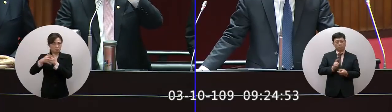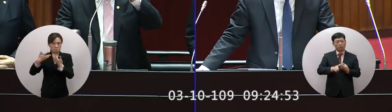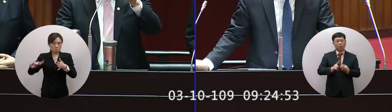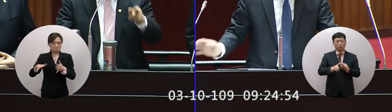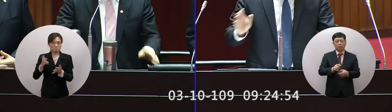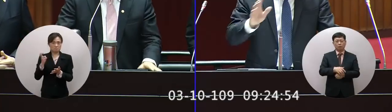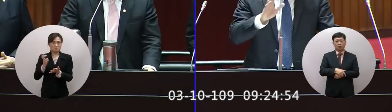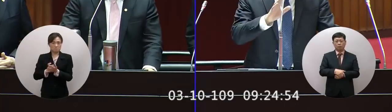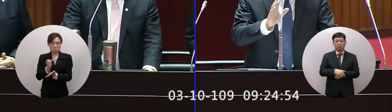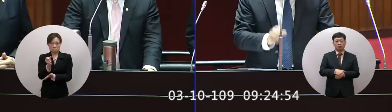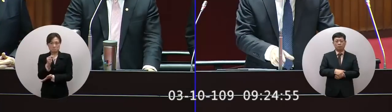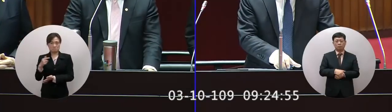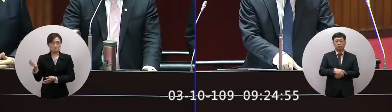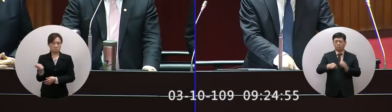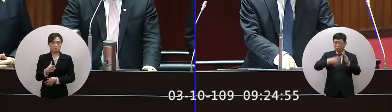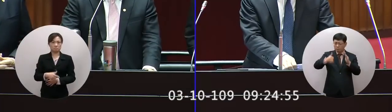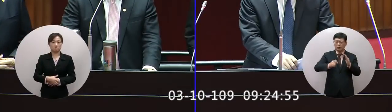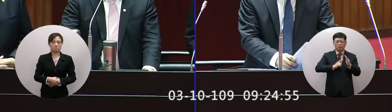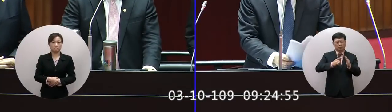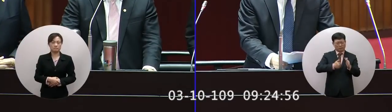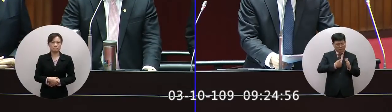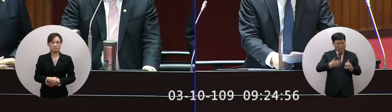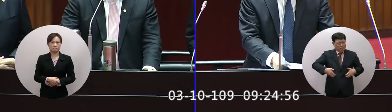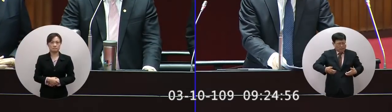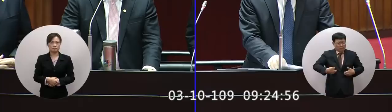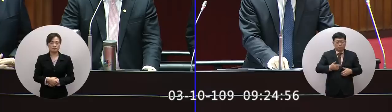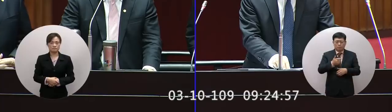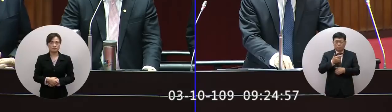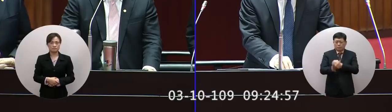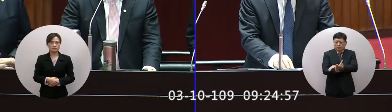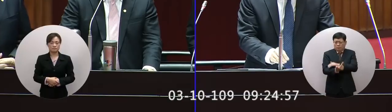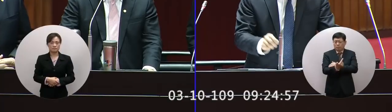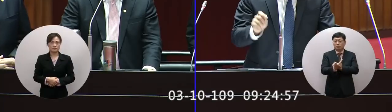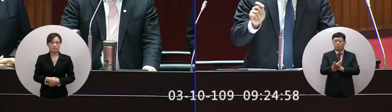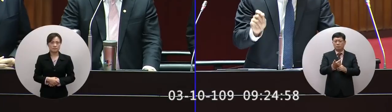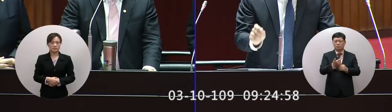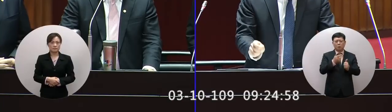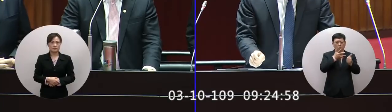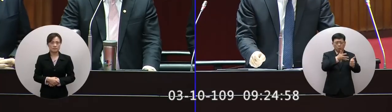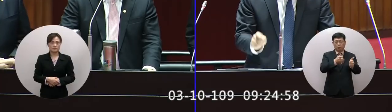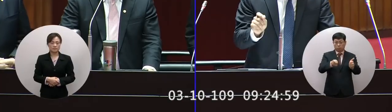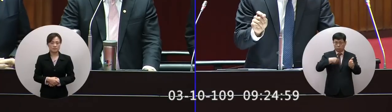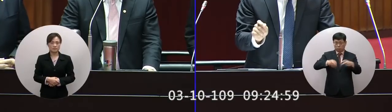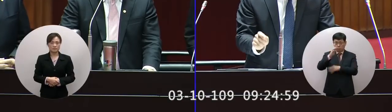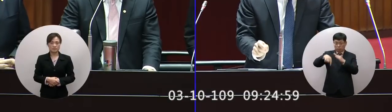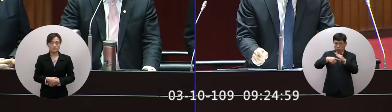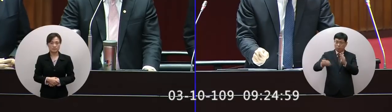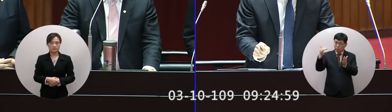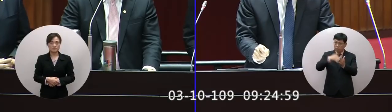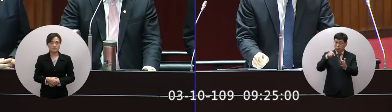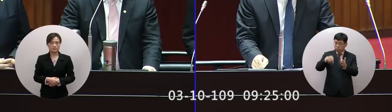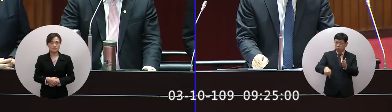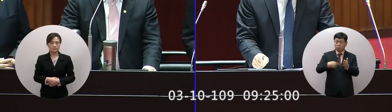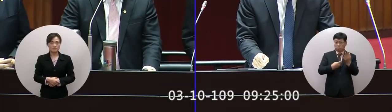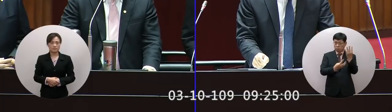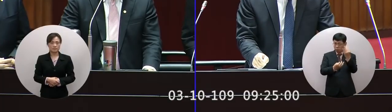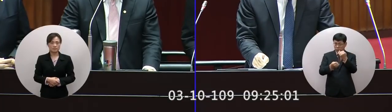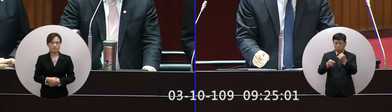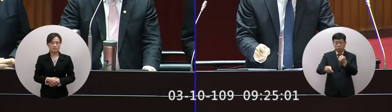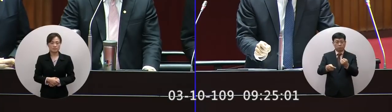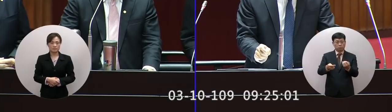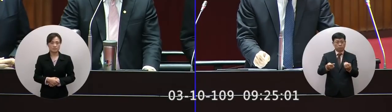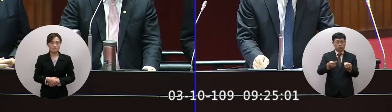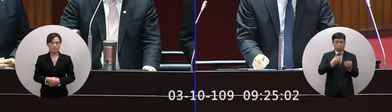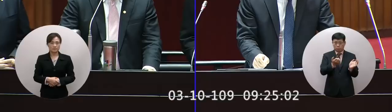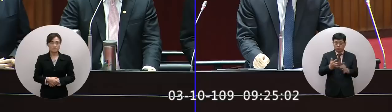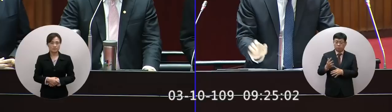啊，所以院长，我们才会很急于说要知道行政院到底在这一些实际措施上